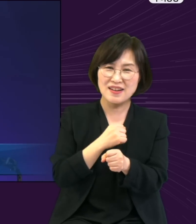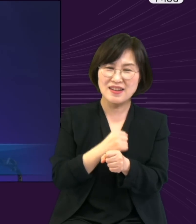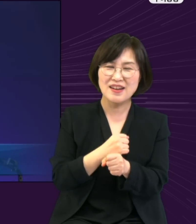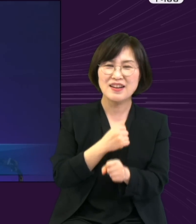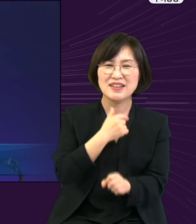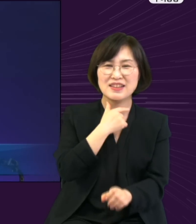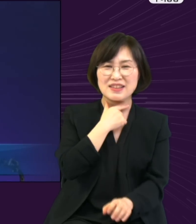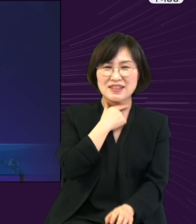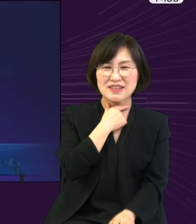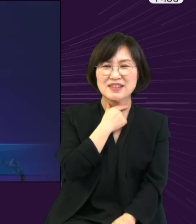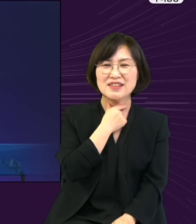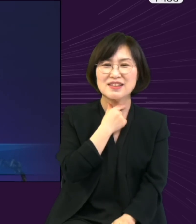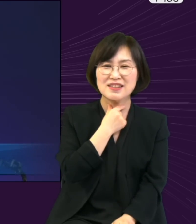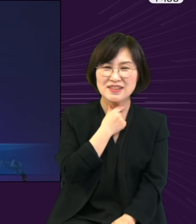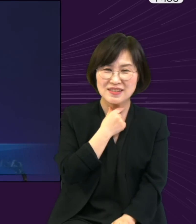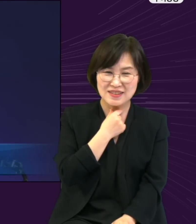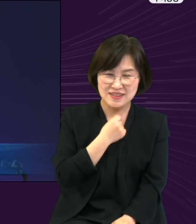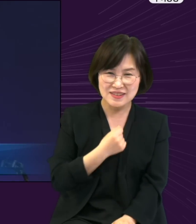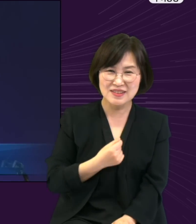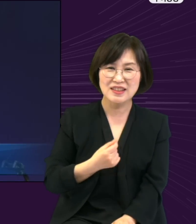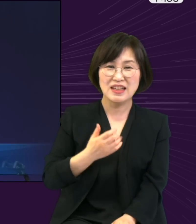사랑하리.